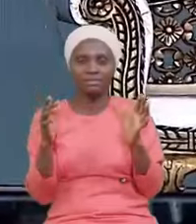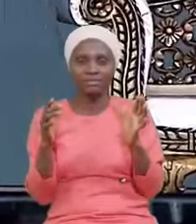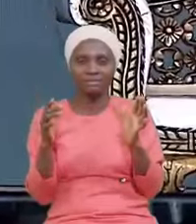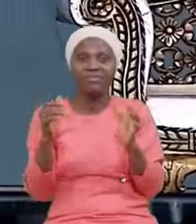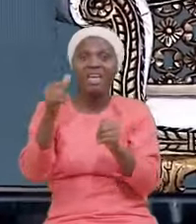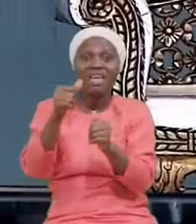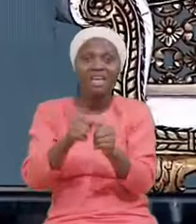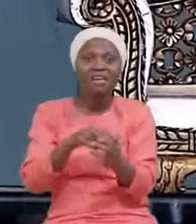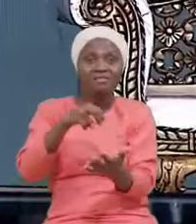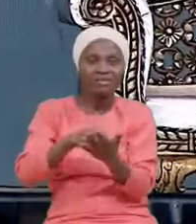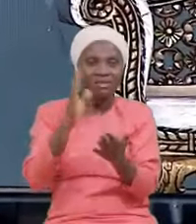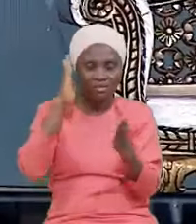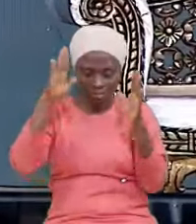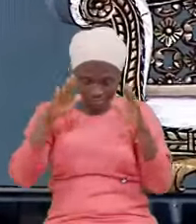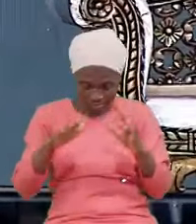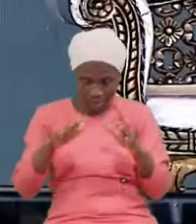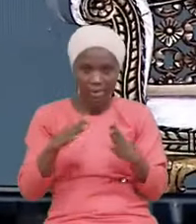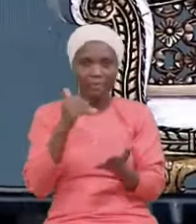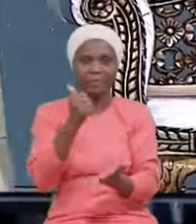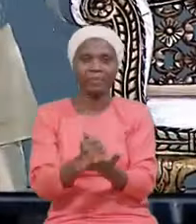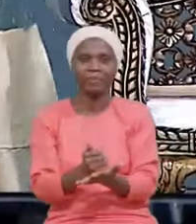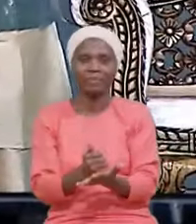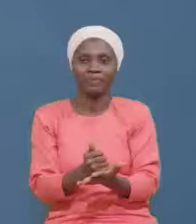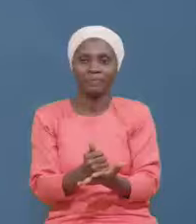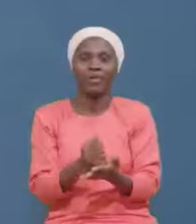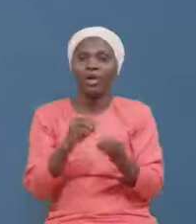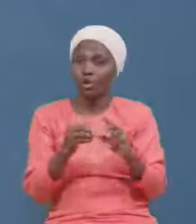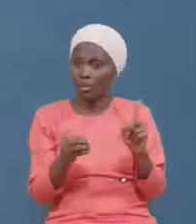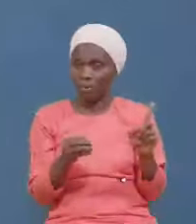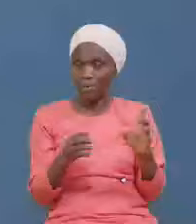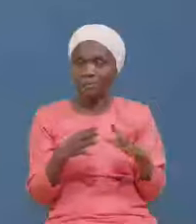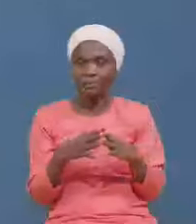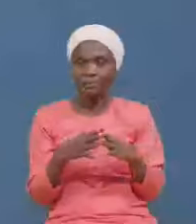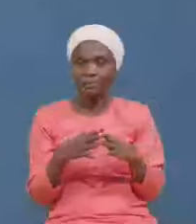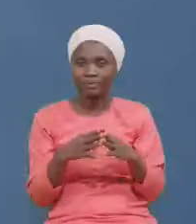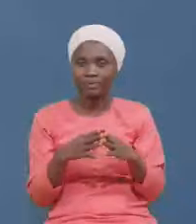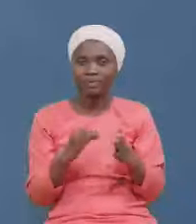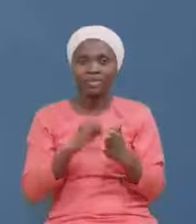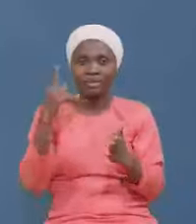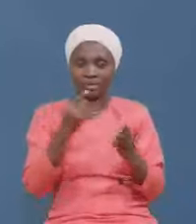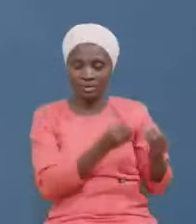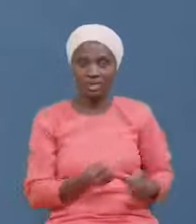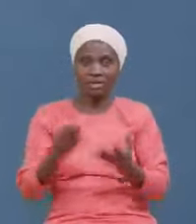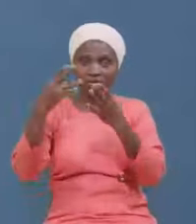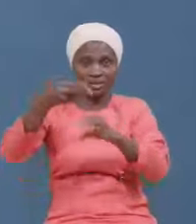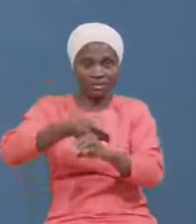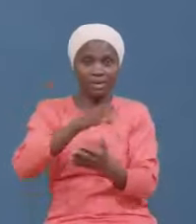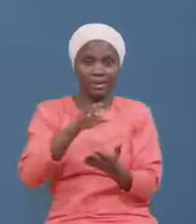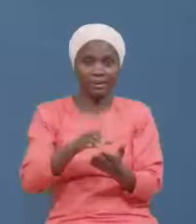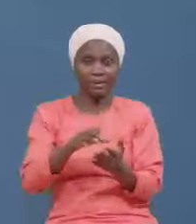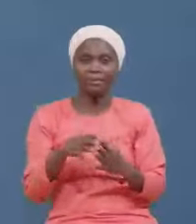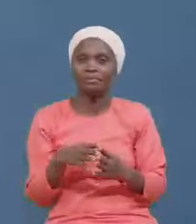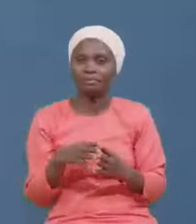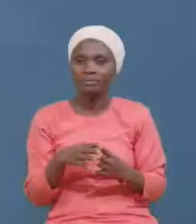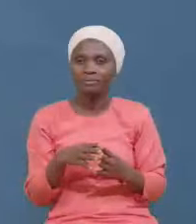Every knee shall bow. ప్రతి మోకాలు వంగాలి. Number 1. మొదటిది ఇస్ ఎ సక్రిఫిషియల్ లామ్. ఆయన బలి అర్పణ గొర్రె పిల్ల.